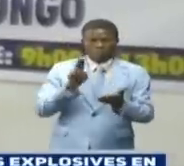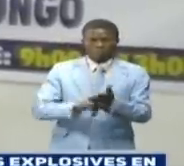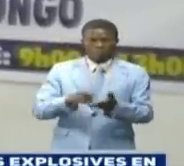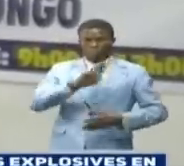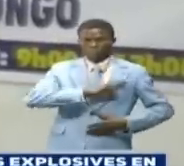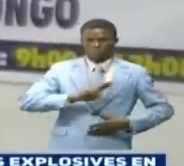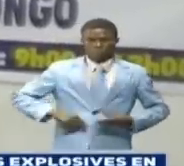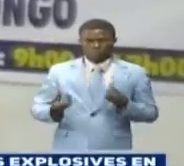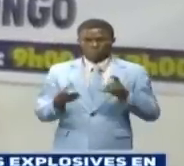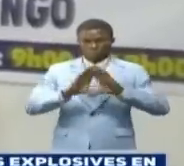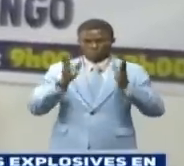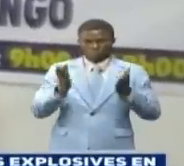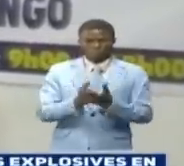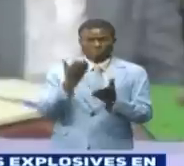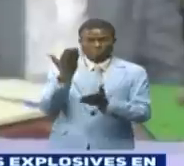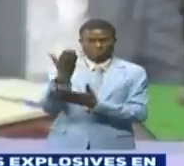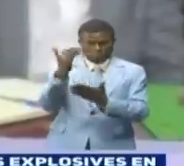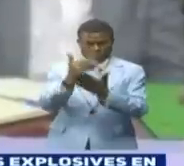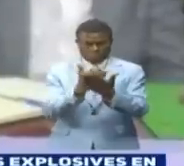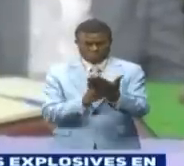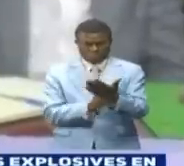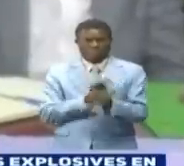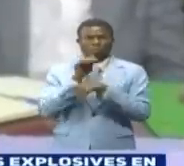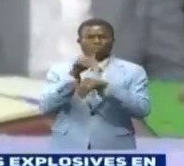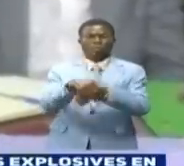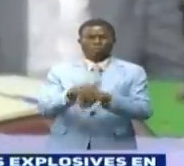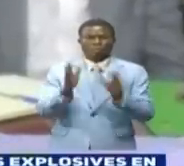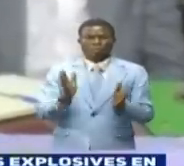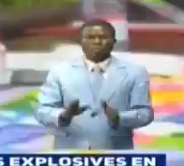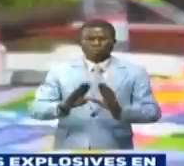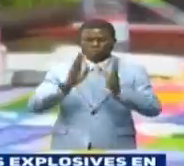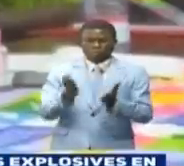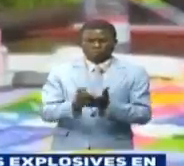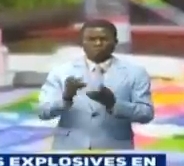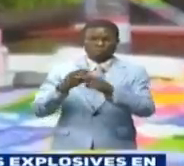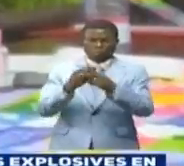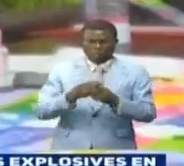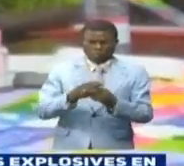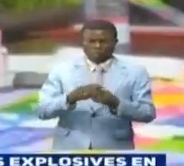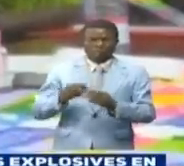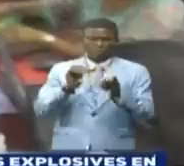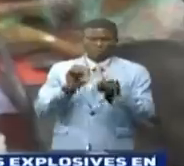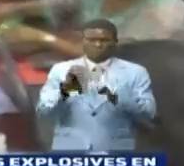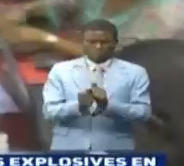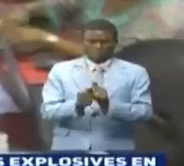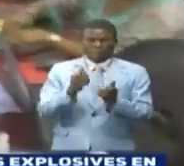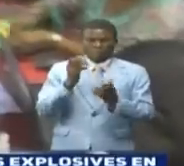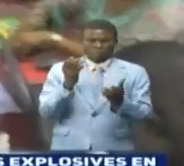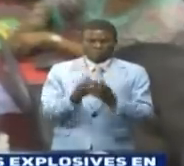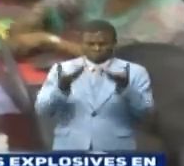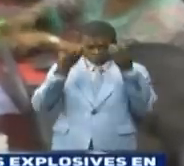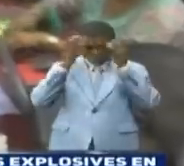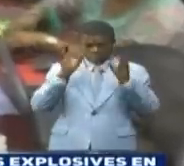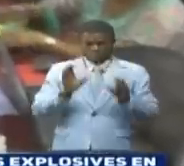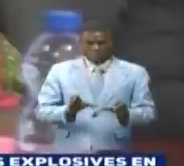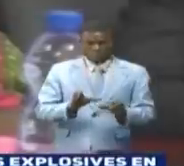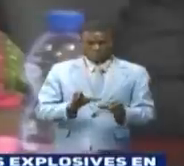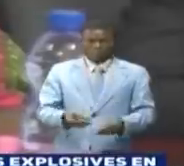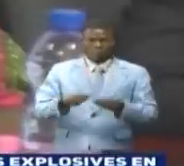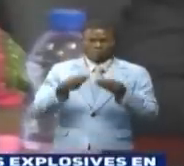RDC. D'où cette recommandation des participants, entre autres sur le contrôle et suivi des... traité et convention pour